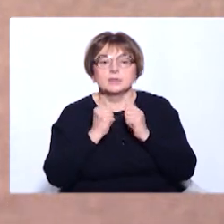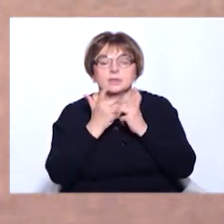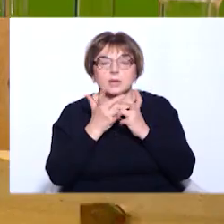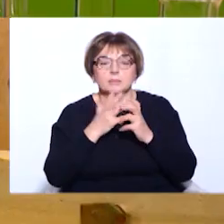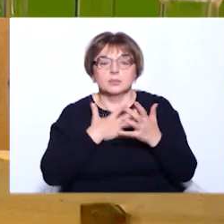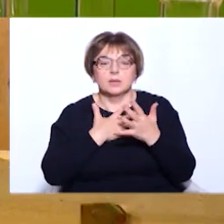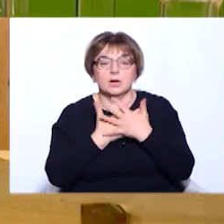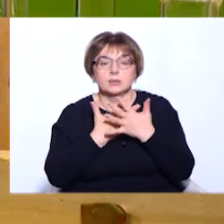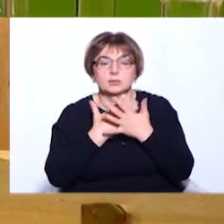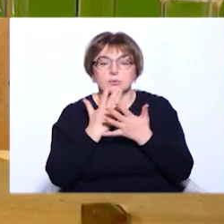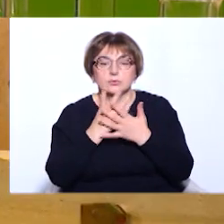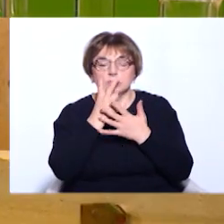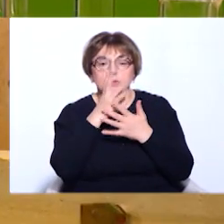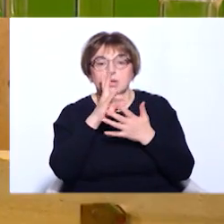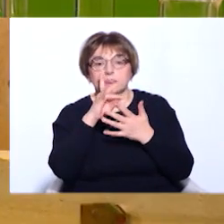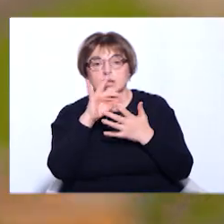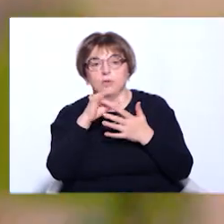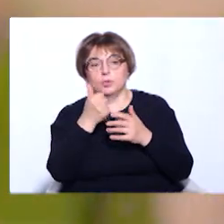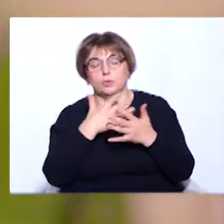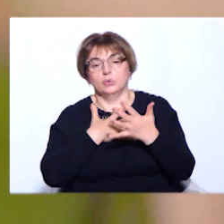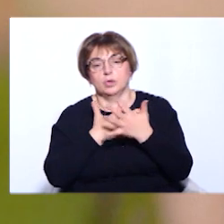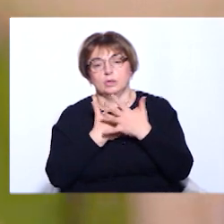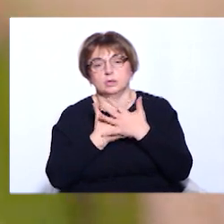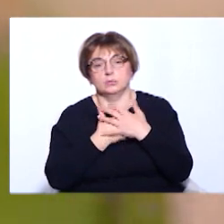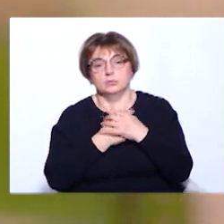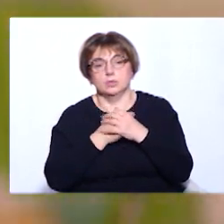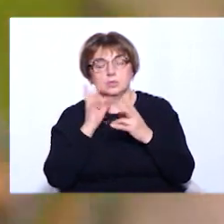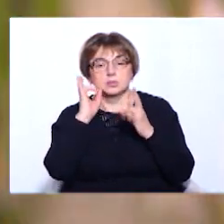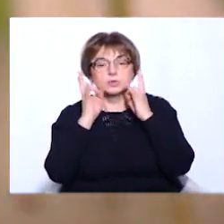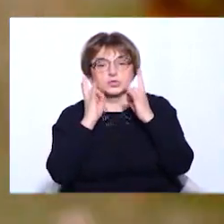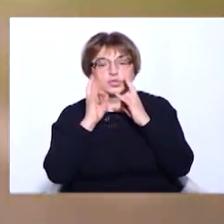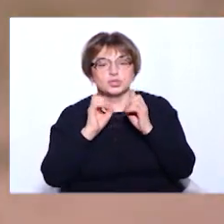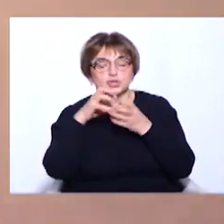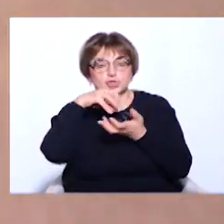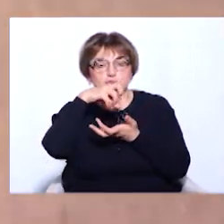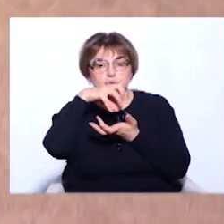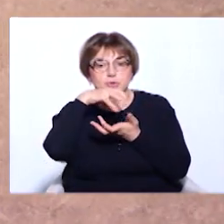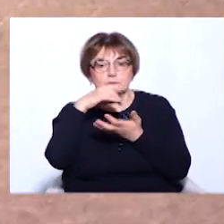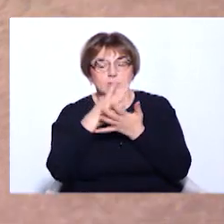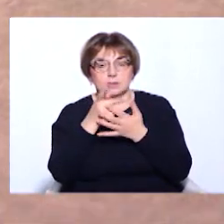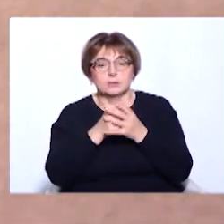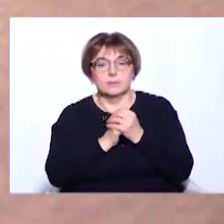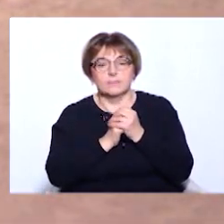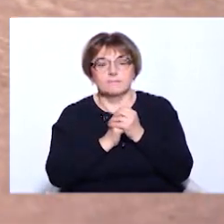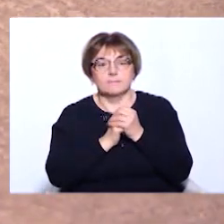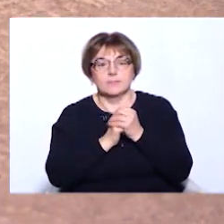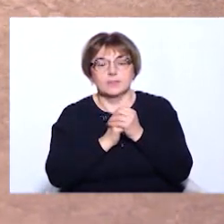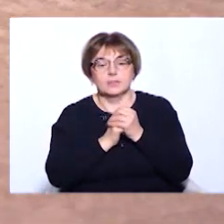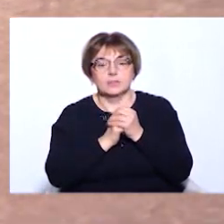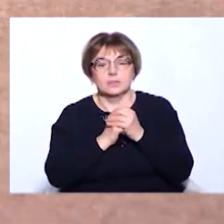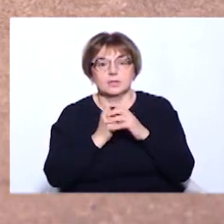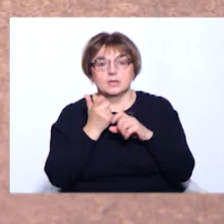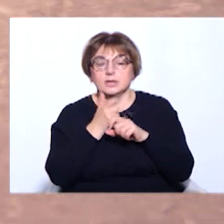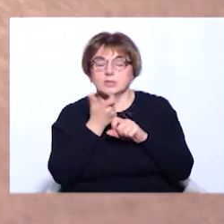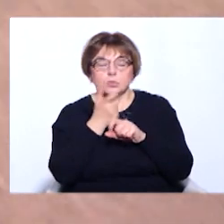რამდენად აქტიურია ეს ჩვენი ნატრიუმი. და სასწრაფოდ